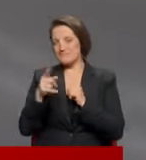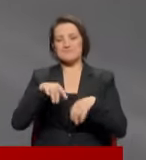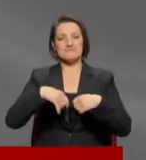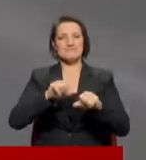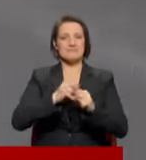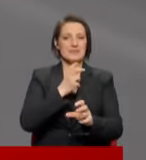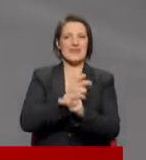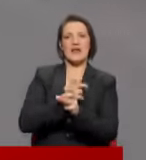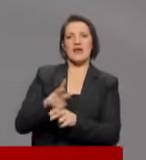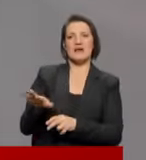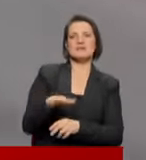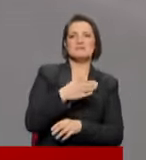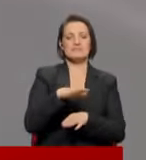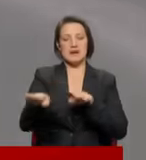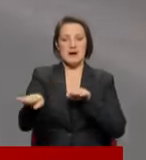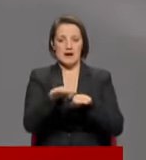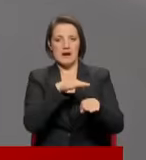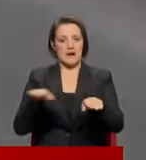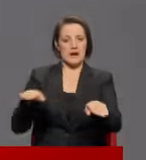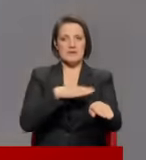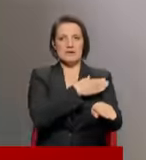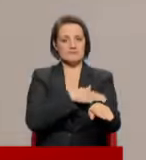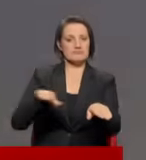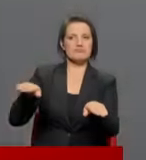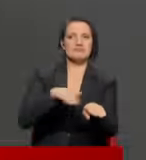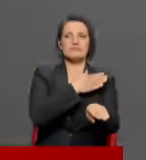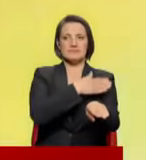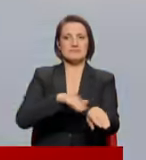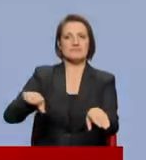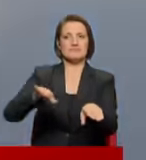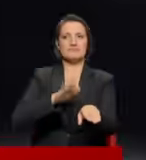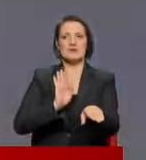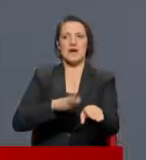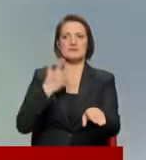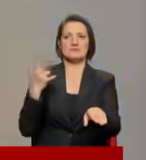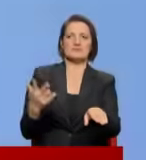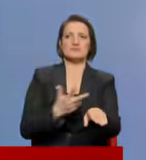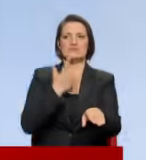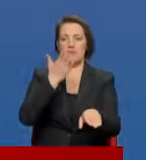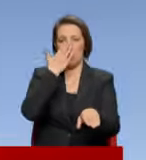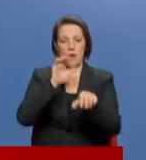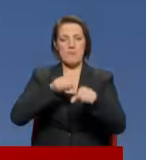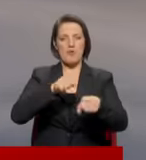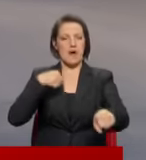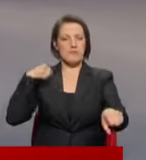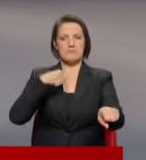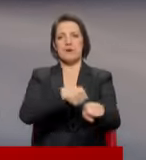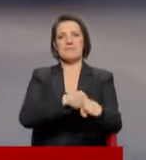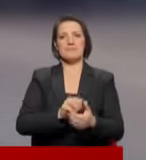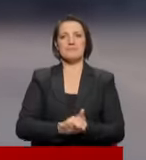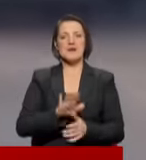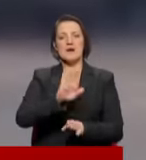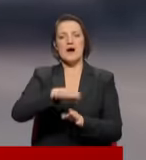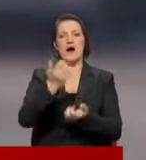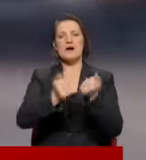motosikletiyle tehlikeli şekilde onlara yaklaştı. Bir sağa bir sola gitti, gaza bastı. Sonra da önündeki motosiklete çarptı.